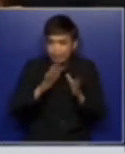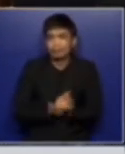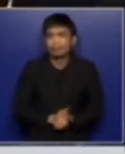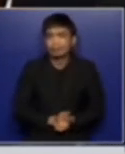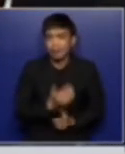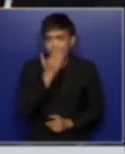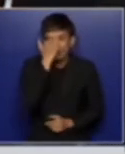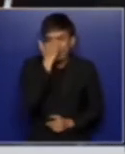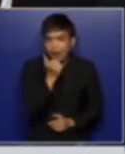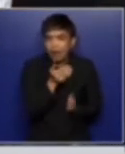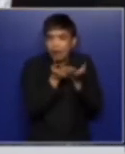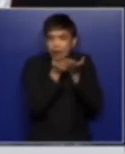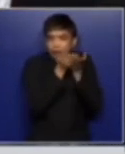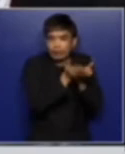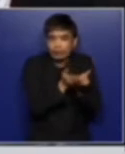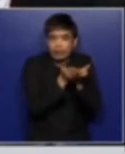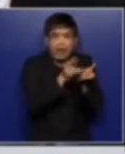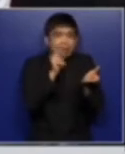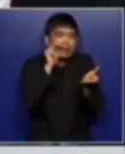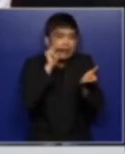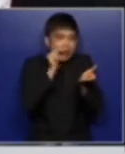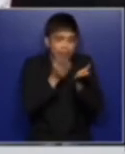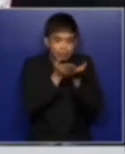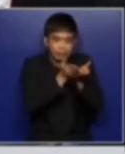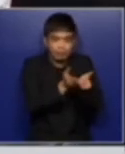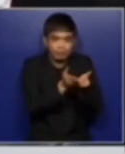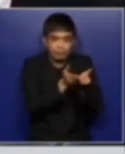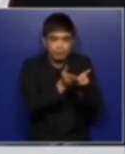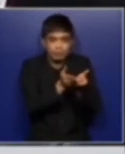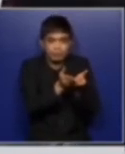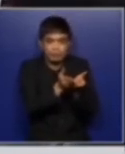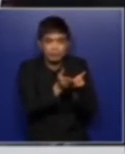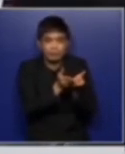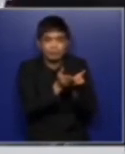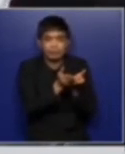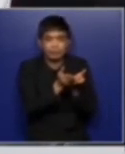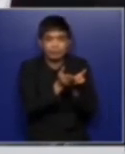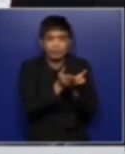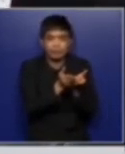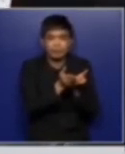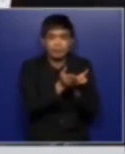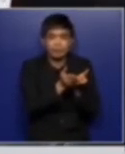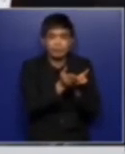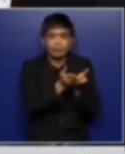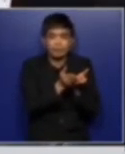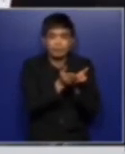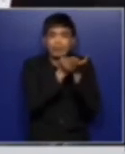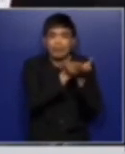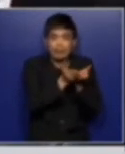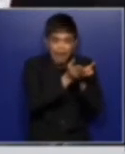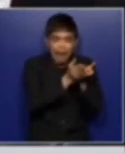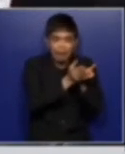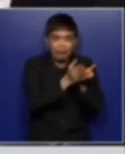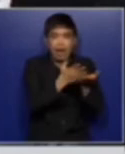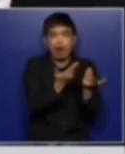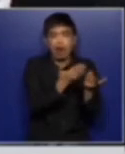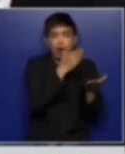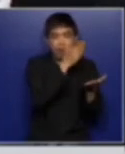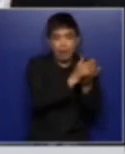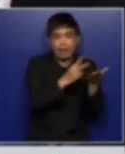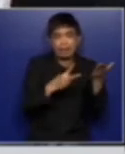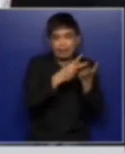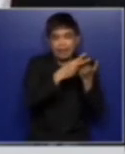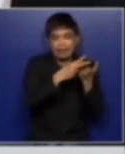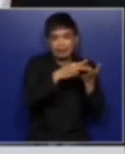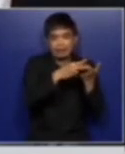ขอเจ้าหน้าที่โสดได้ขึ้นด้วยนะครับท่านประธานครับเรือดำน้ำเนี่ยมันสามารถตัดได้